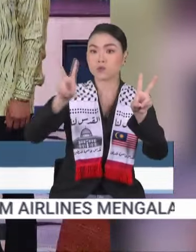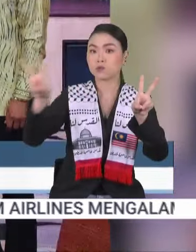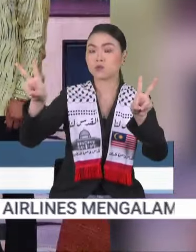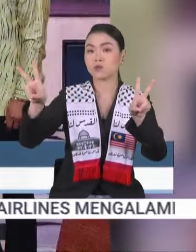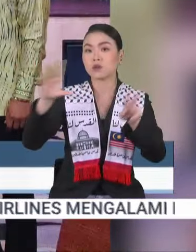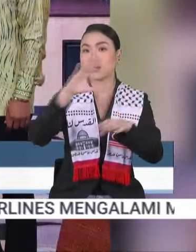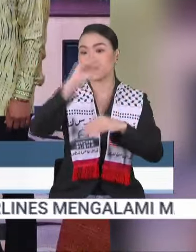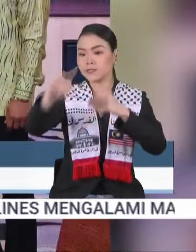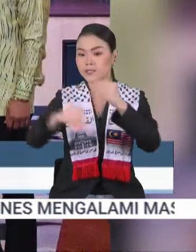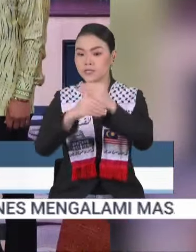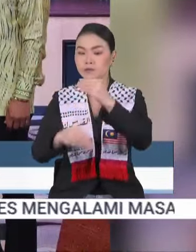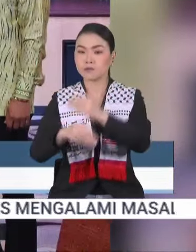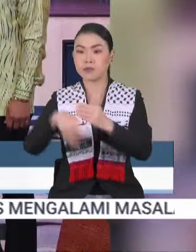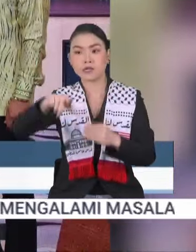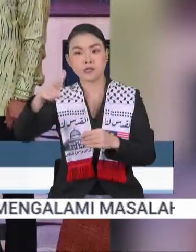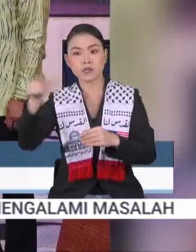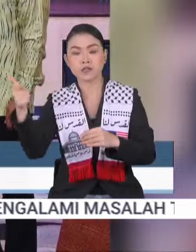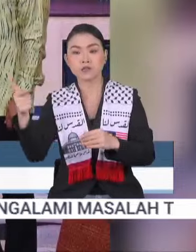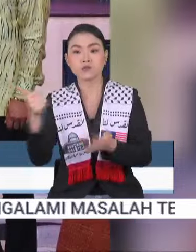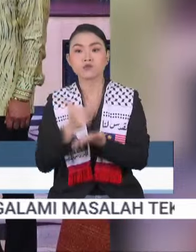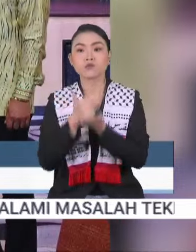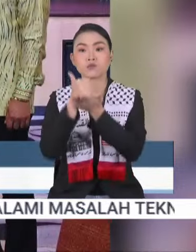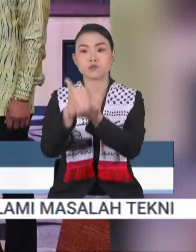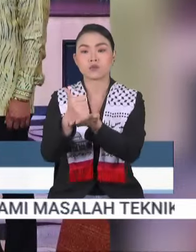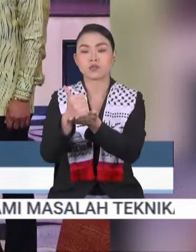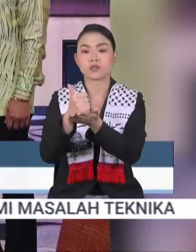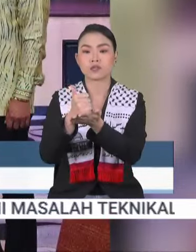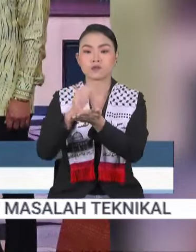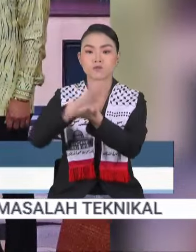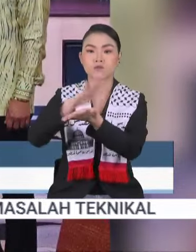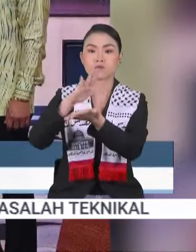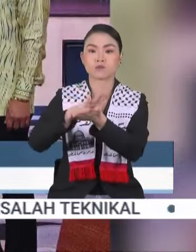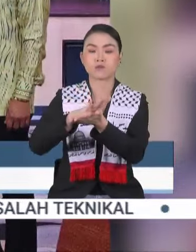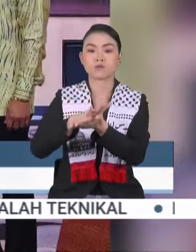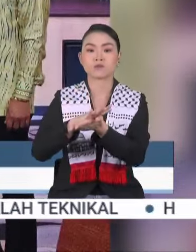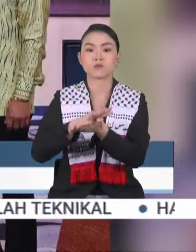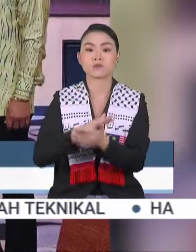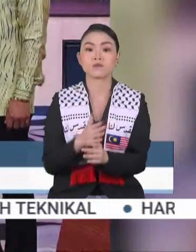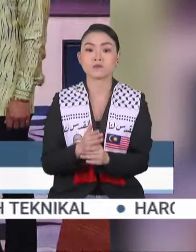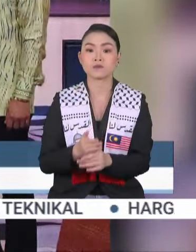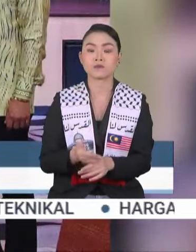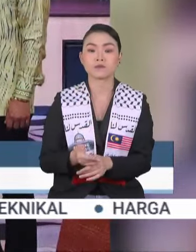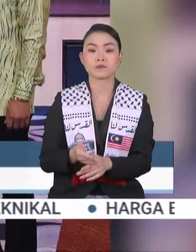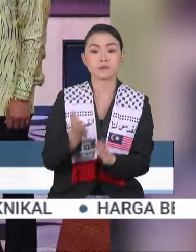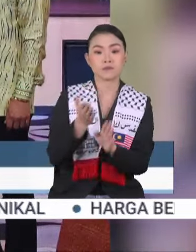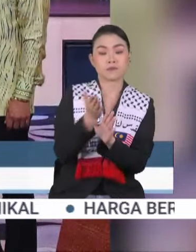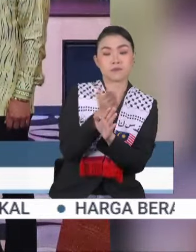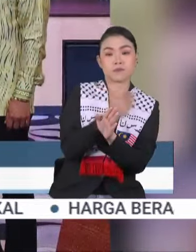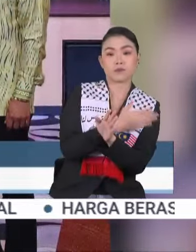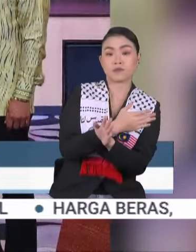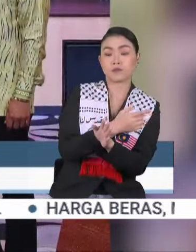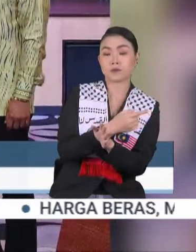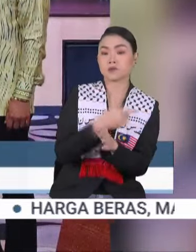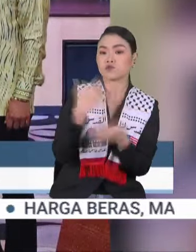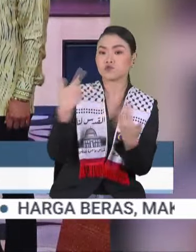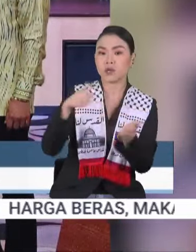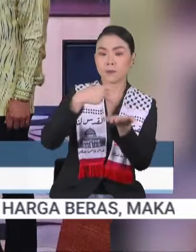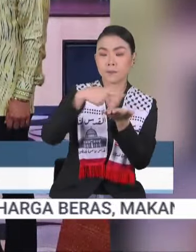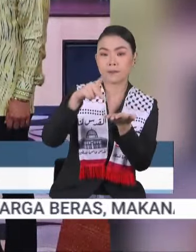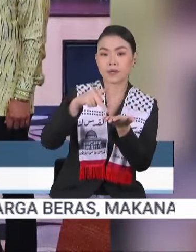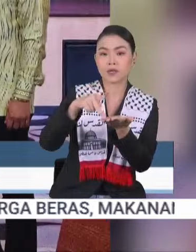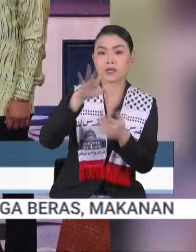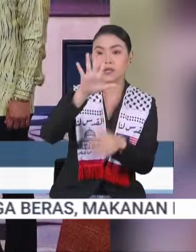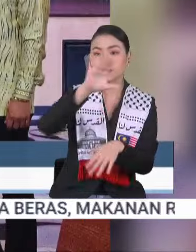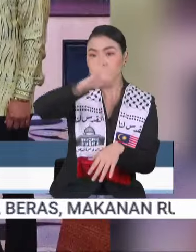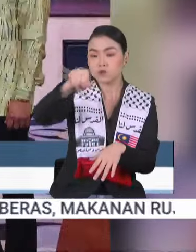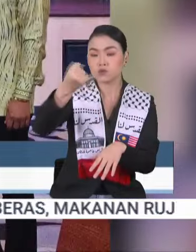juta lagi tahun ini untuk membantu sekolah mubaligh seluruh negeri sebelum ini katanya Uni turut membelanjakan 50 juta